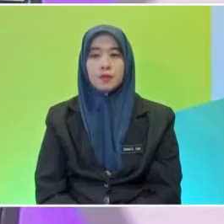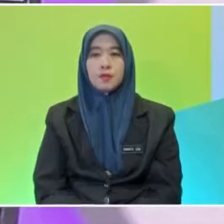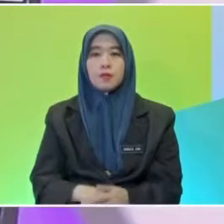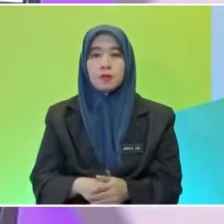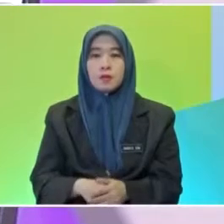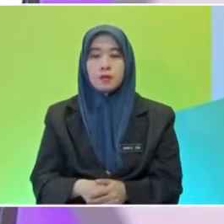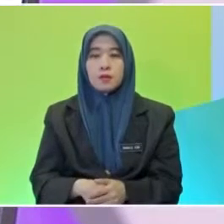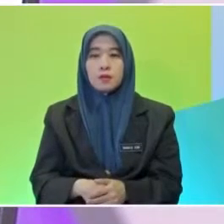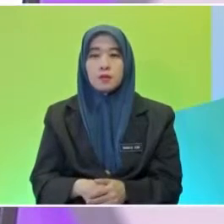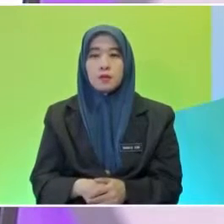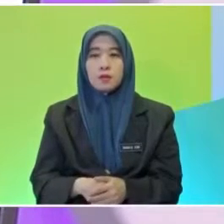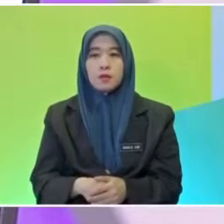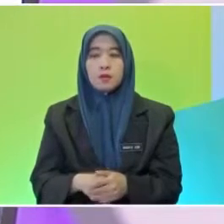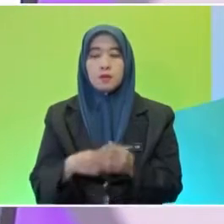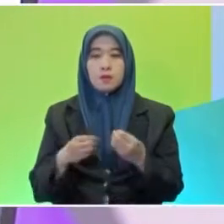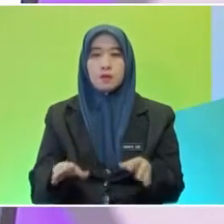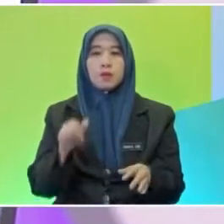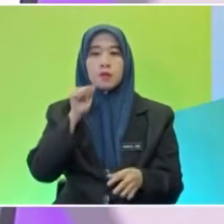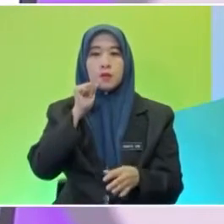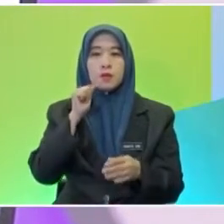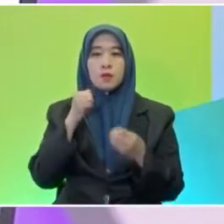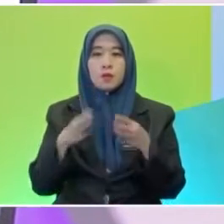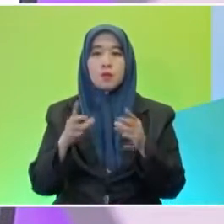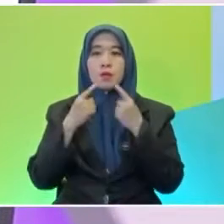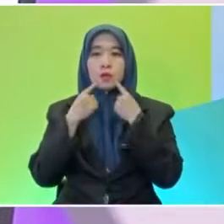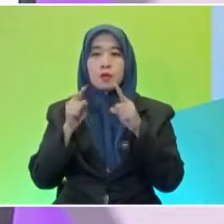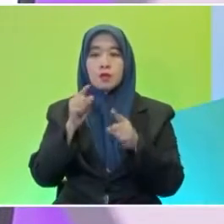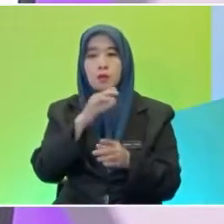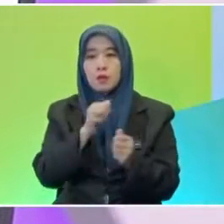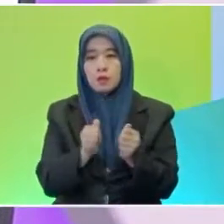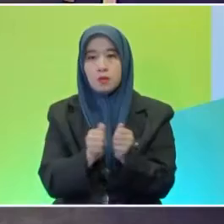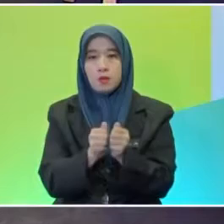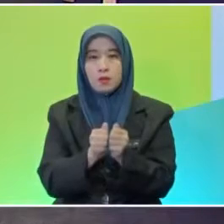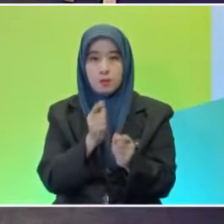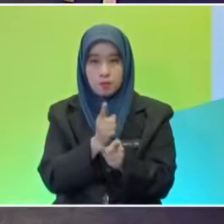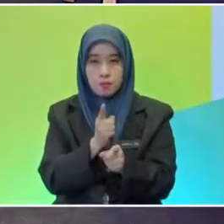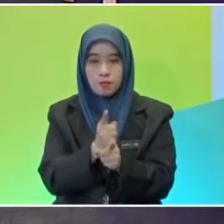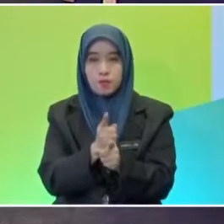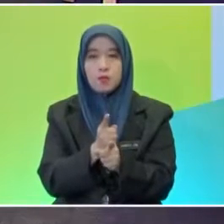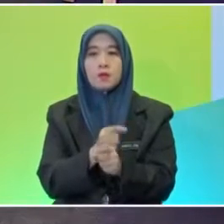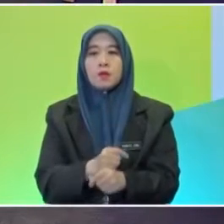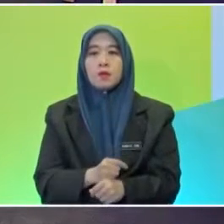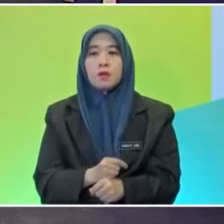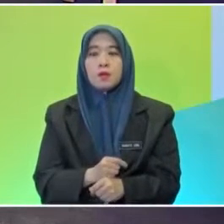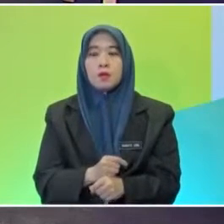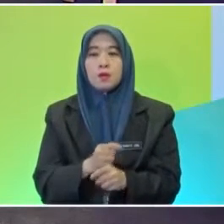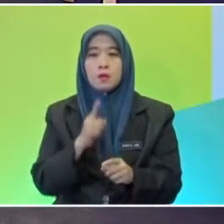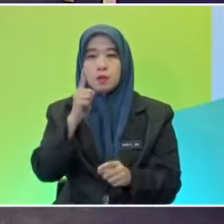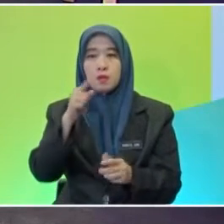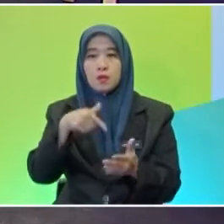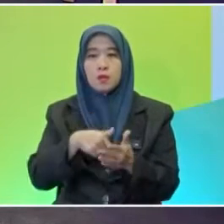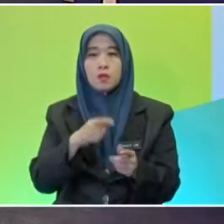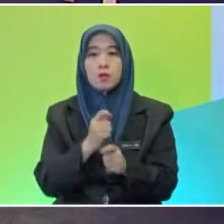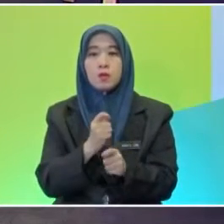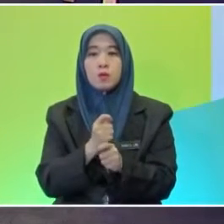dalam pengajian dan pembelajaran di sekolah serta institusi pengajian tinggi dan satu lagi Raden pasir Melayu sebagai